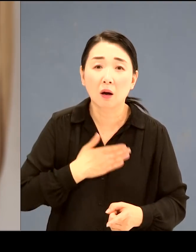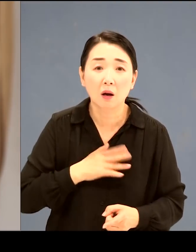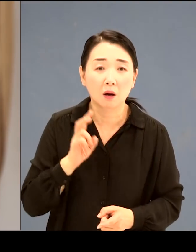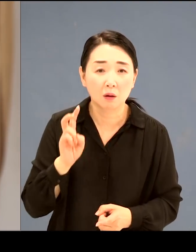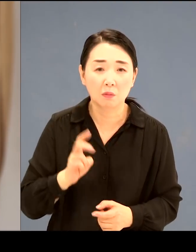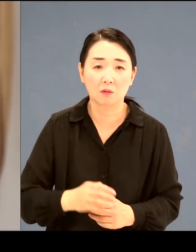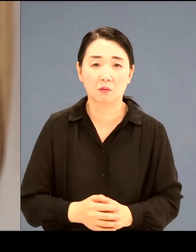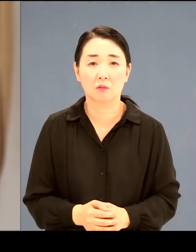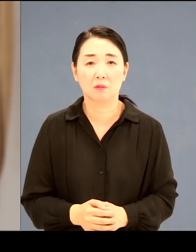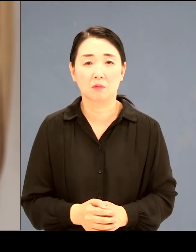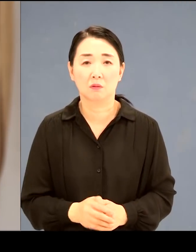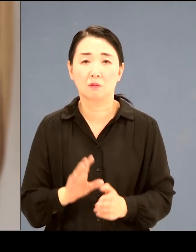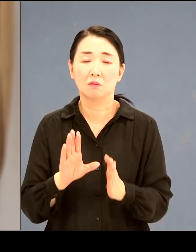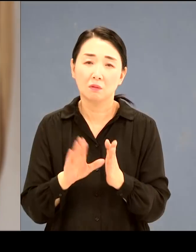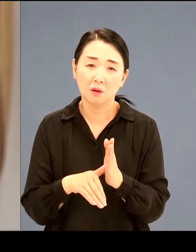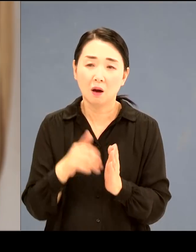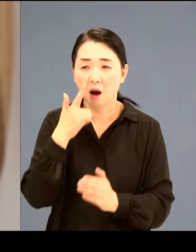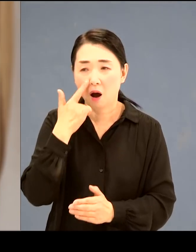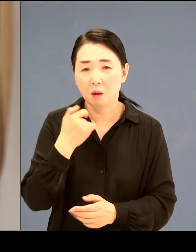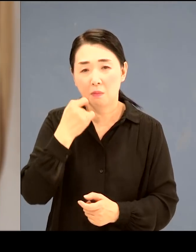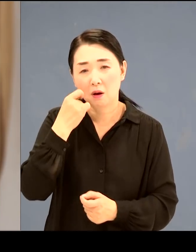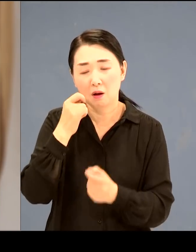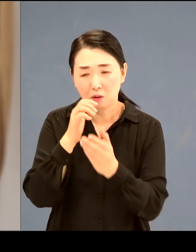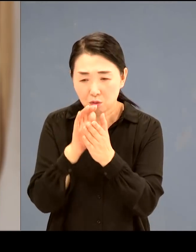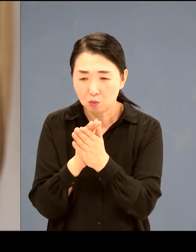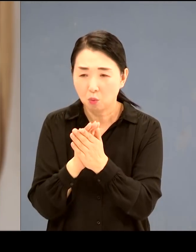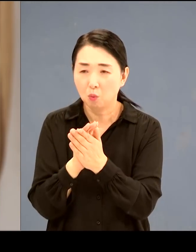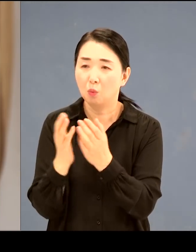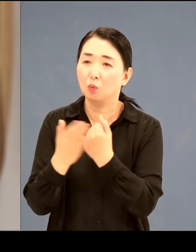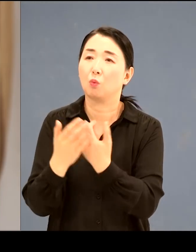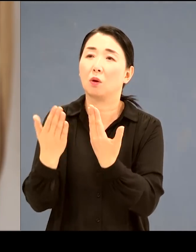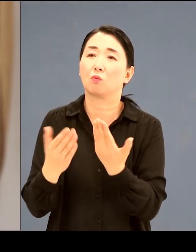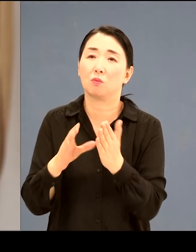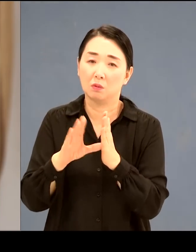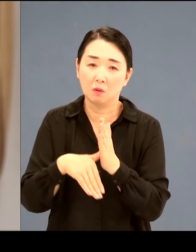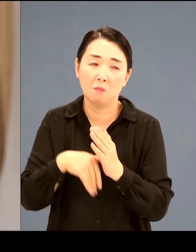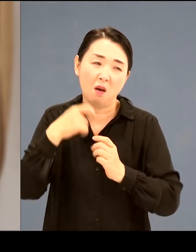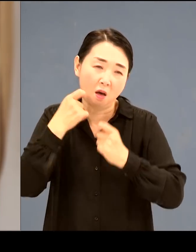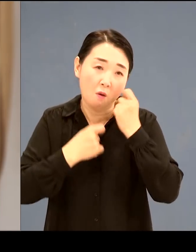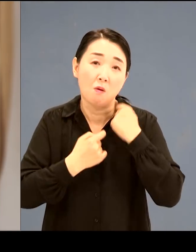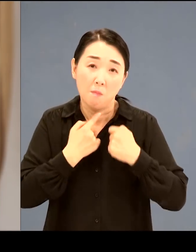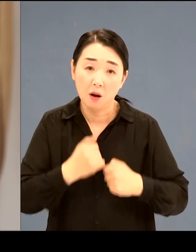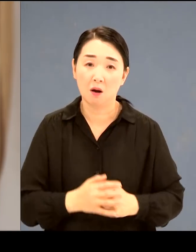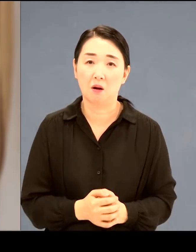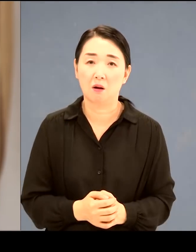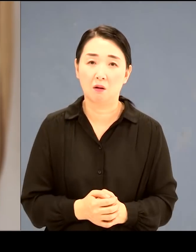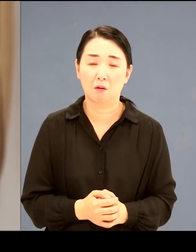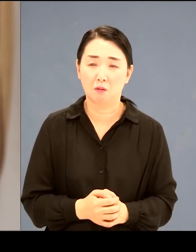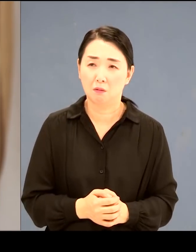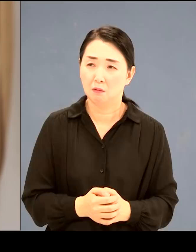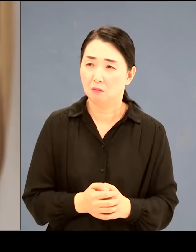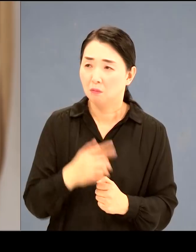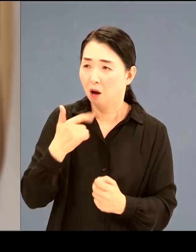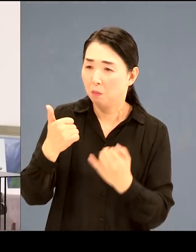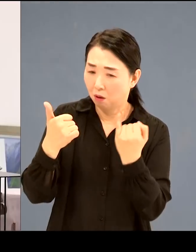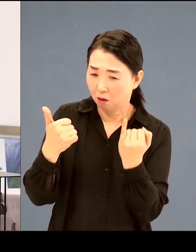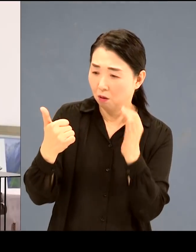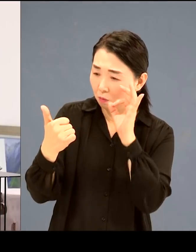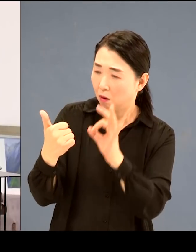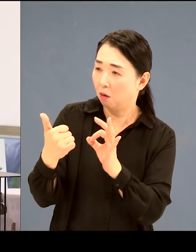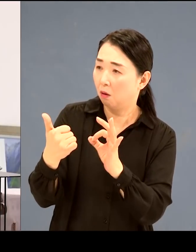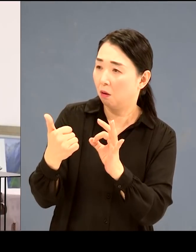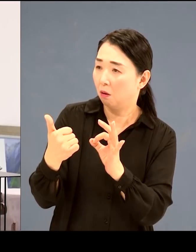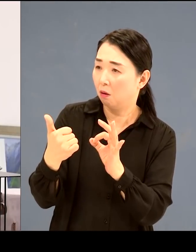엄청 펑펑 눈물을 기도 어. 받으시면서 저건 어렸던 제 마음에 저거는 뭘까?